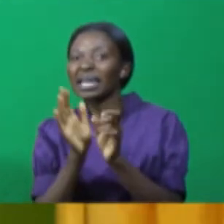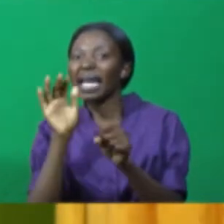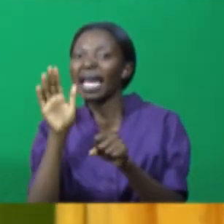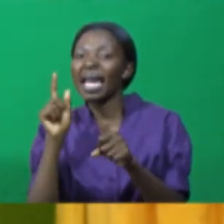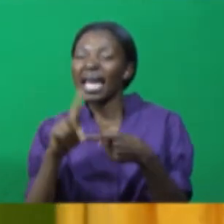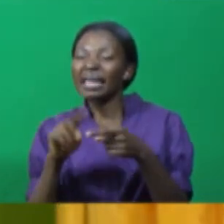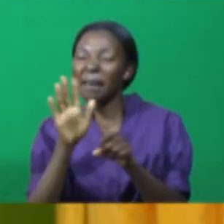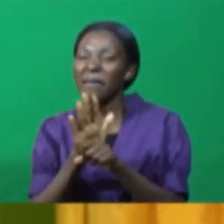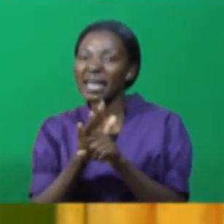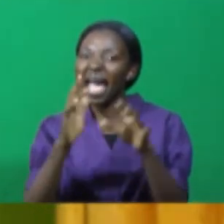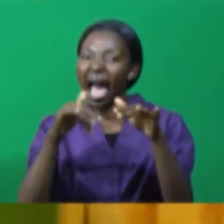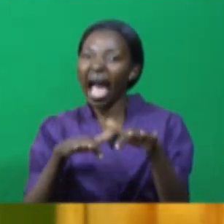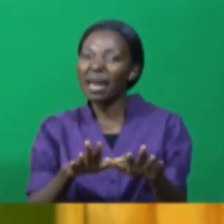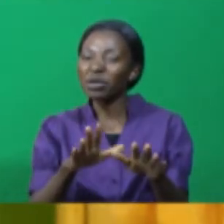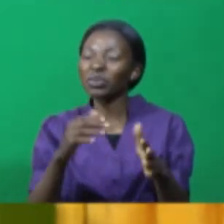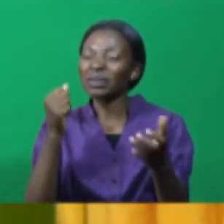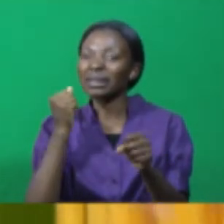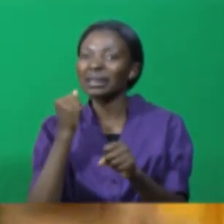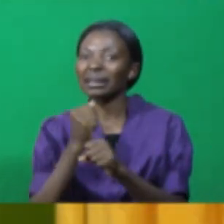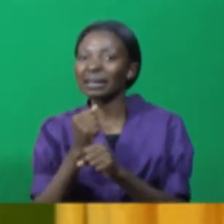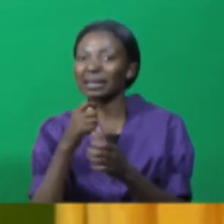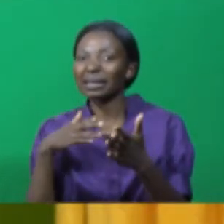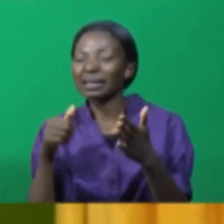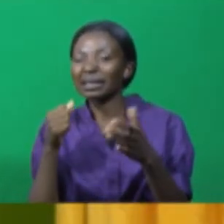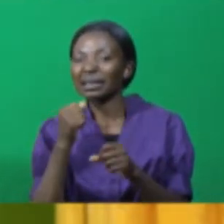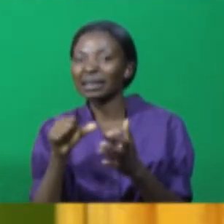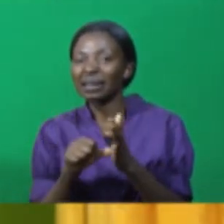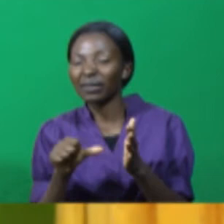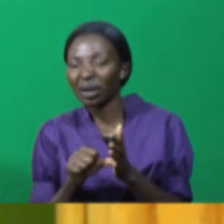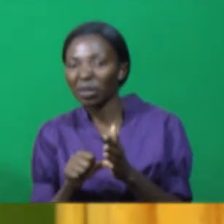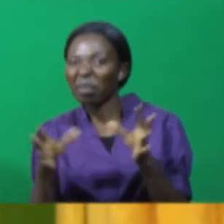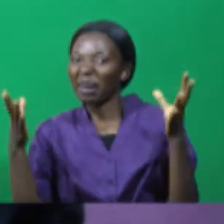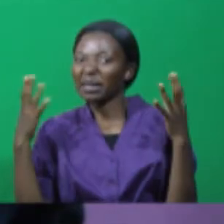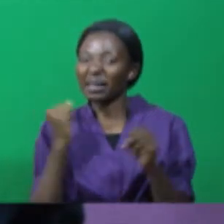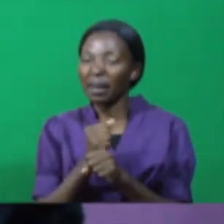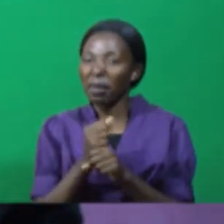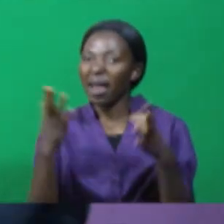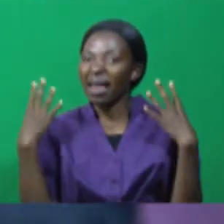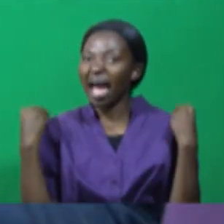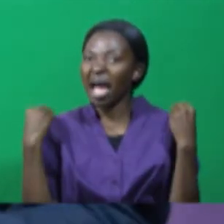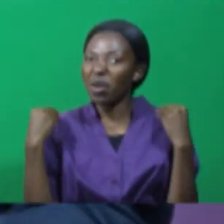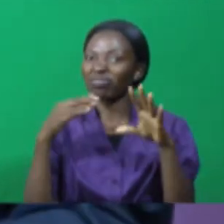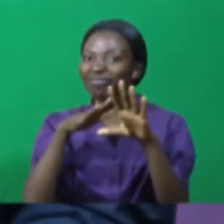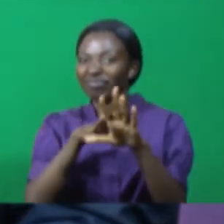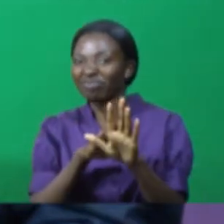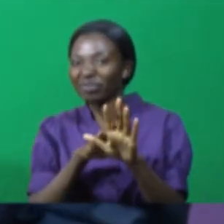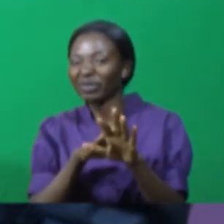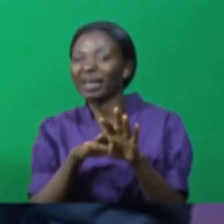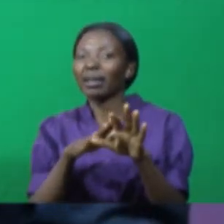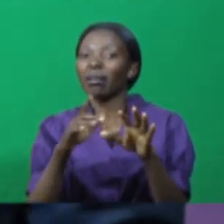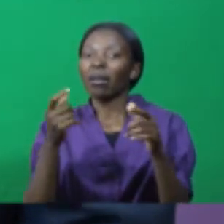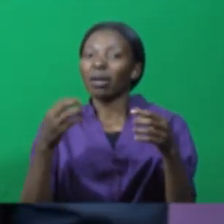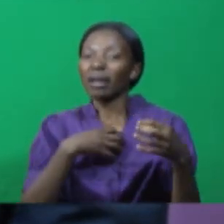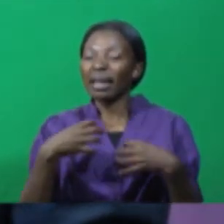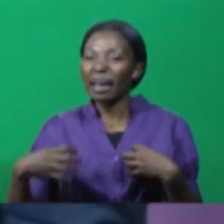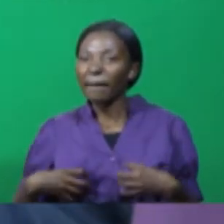Mokura zvikara zvinozokunetsa because zvikara zvinonetsa kudirana zvokudarika vanhu ka ah mandipindura manje kazati